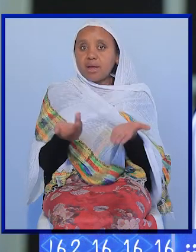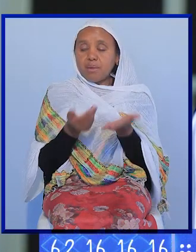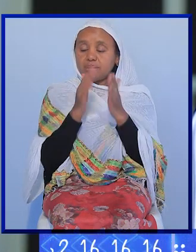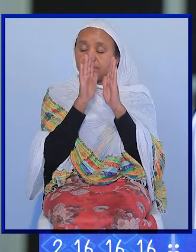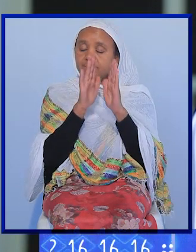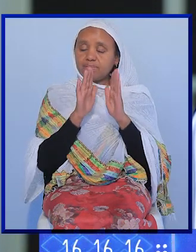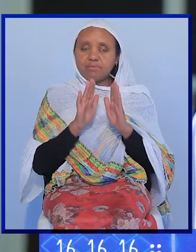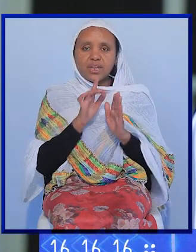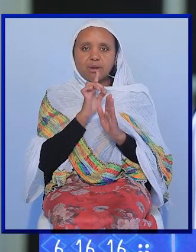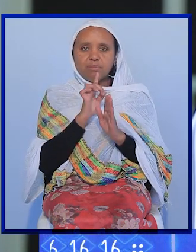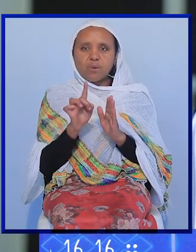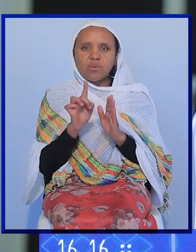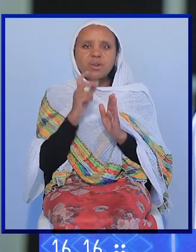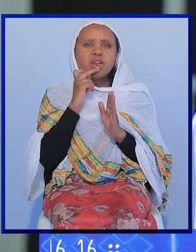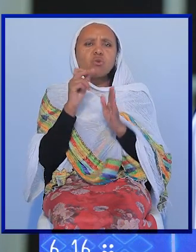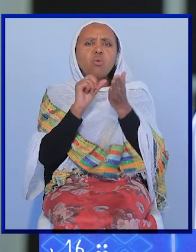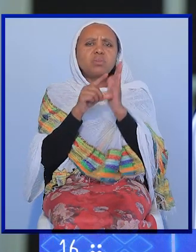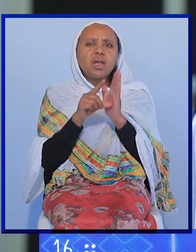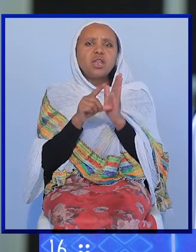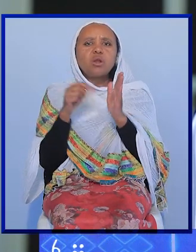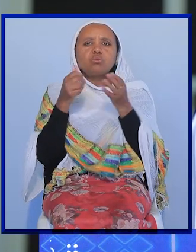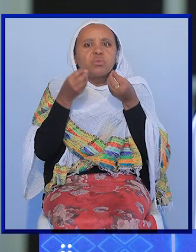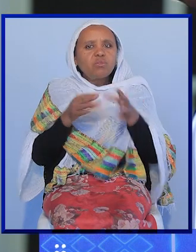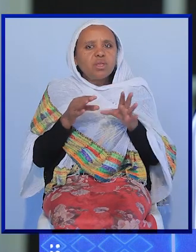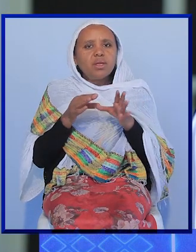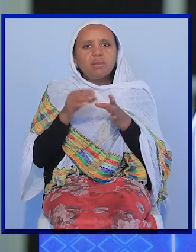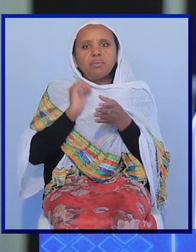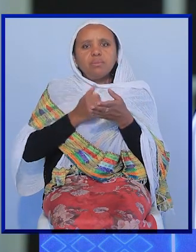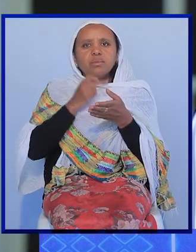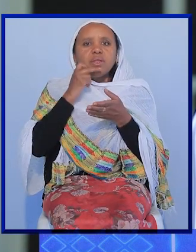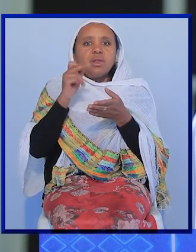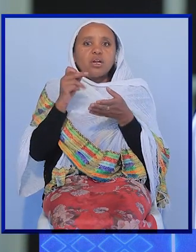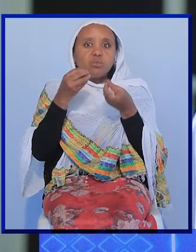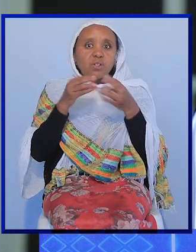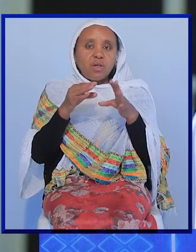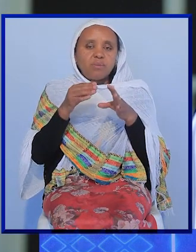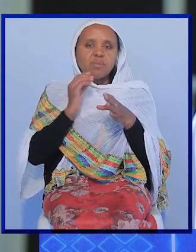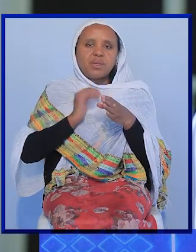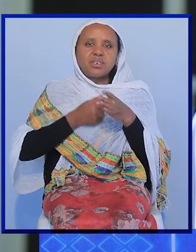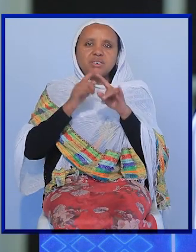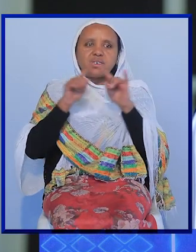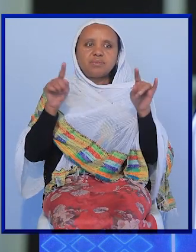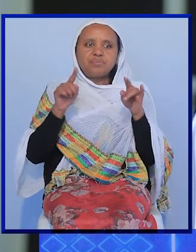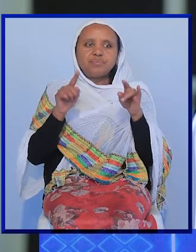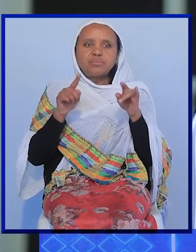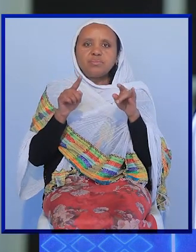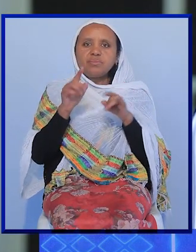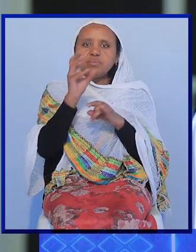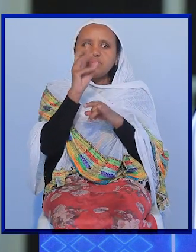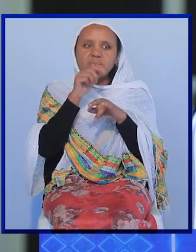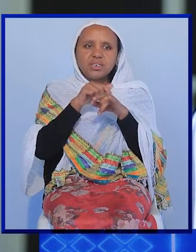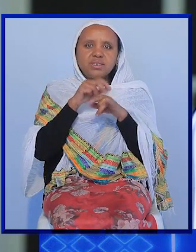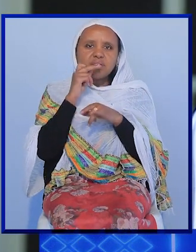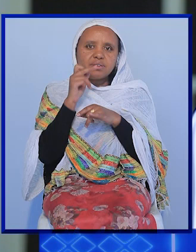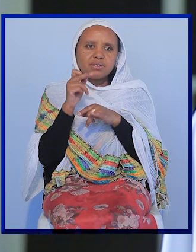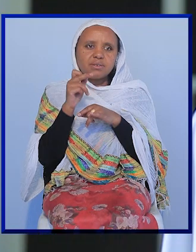የሚደንቅ ነው። ለድንግልናዋ ምሳሌ ሌሎች ቢወልዱ የድንግልና አበባቸው ይረግፋል። እመቤታችን ግን አባ ጊዮርጊስ እንዳለው ስድስት ጊዜ ድንግል